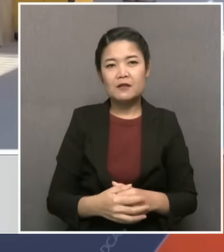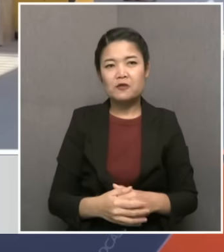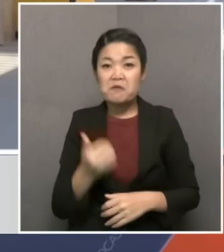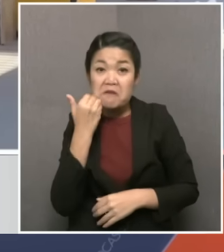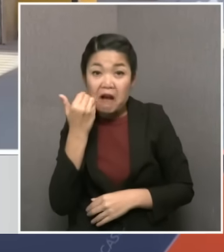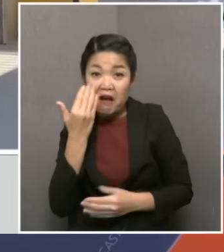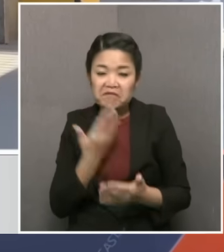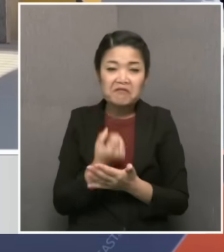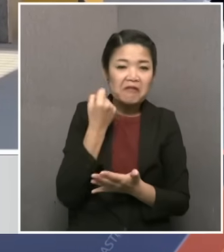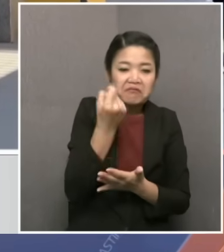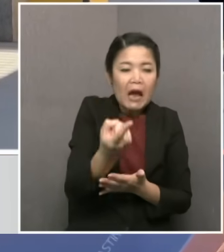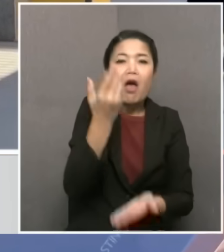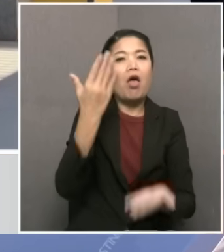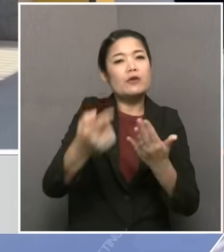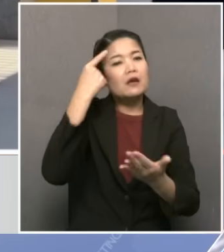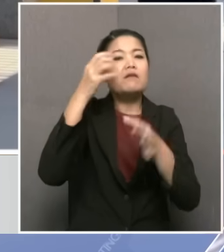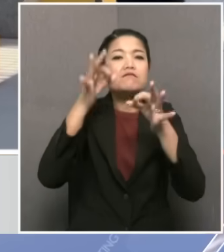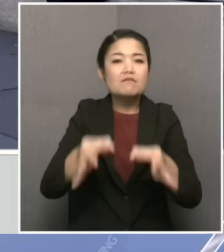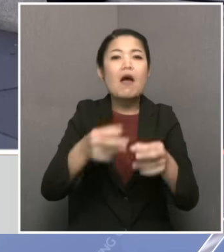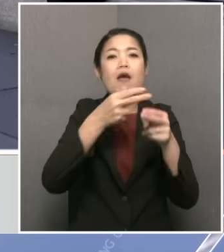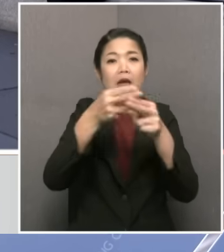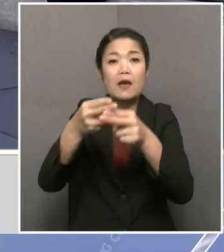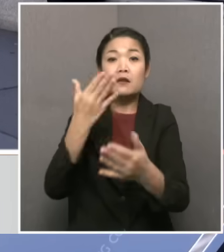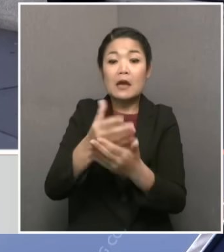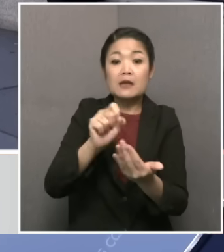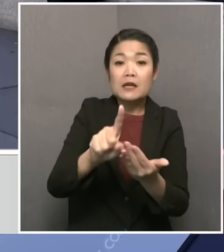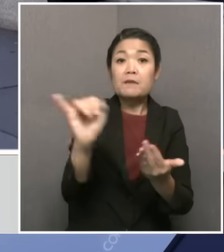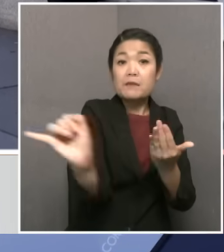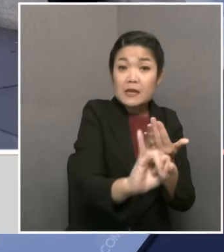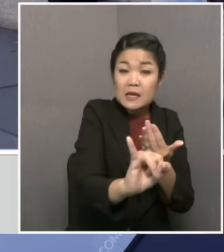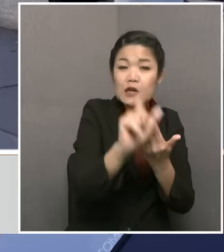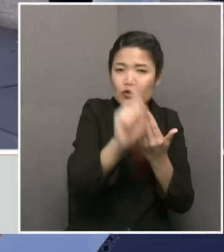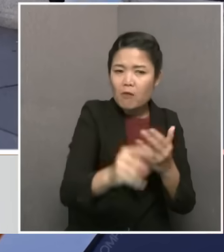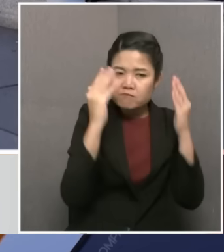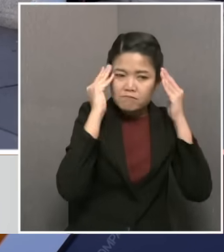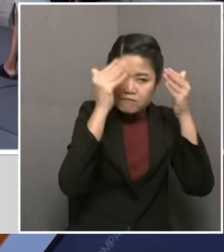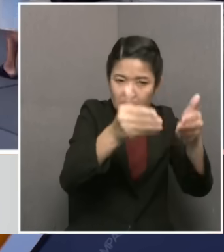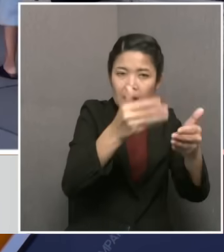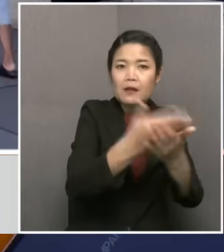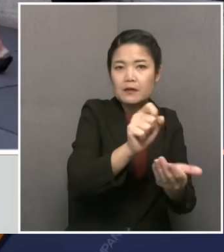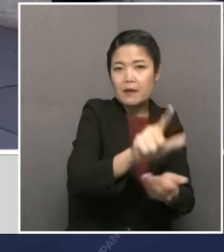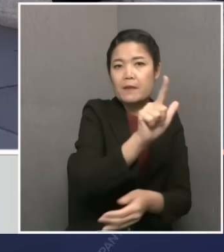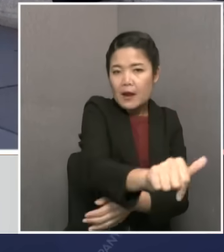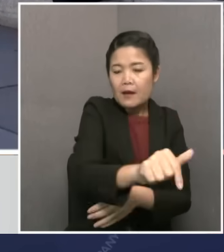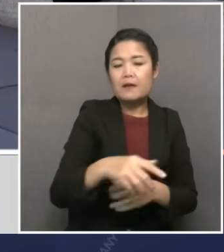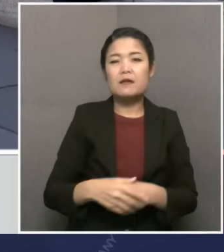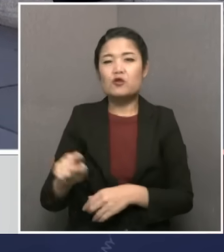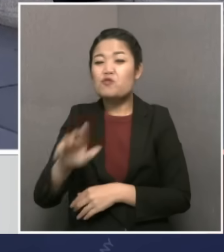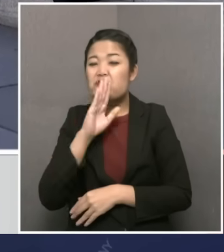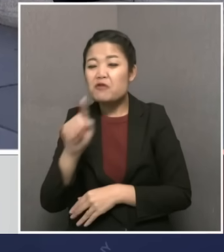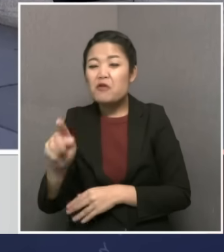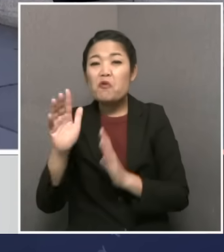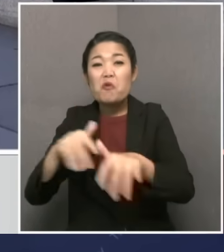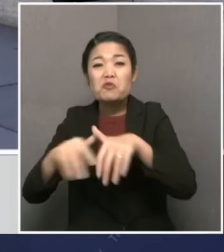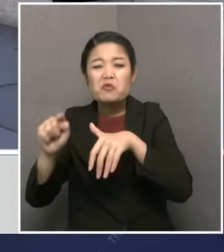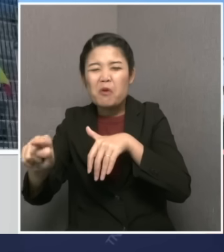ต้องคิดกันเหมือนกันนะฮะเพราะว่าเศรษฐกิจไม่ดีเราก็ต้องบูสต์เศรษฐกิจก็ต้องปล่อยแก๊สเรือนกระจกให้มากขึ้นเนี่ยมันก็ต้องมาแต่ละประเ